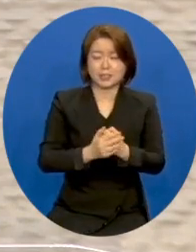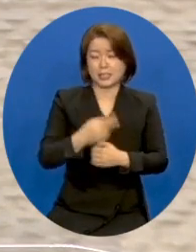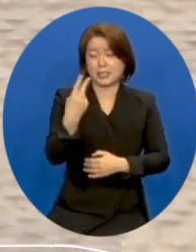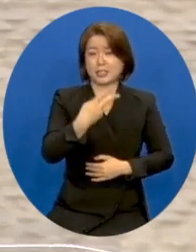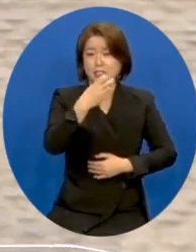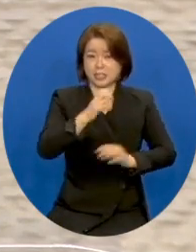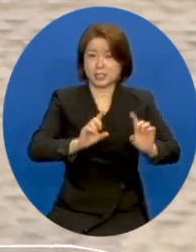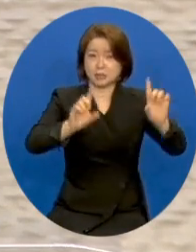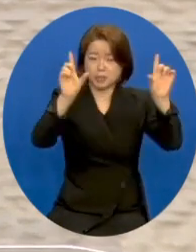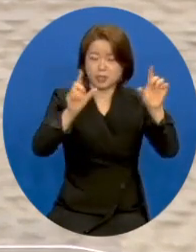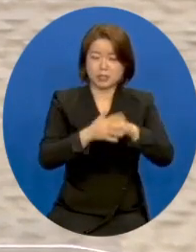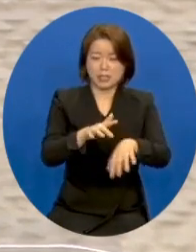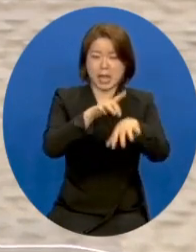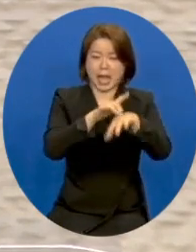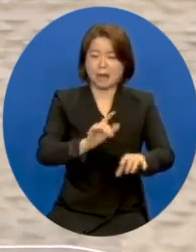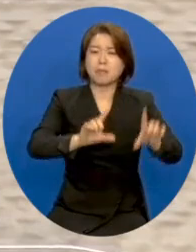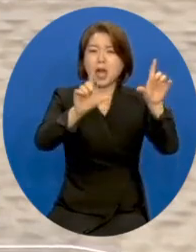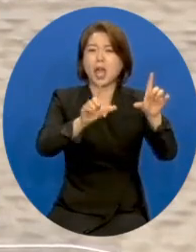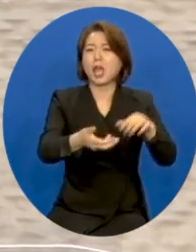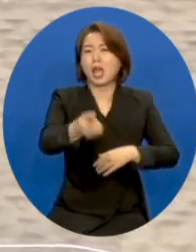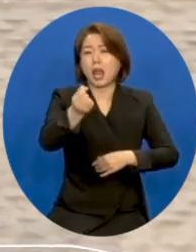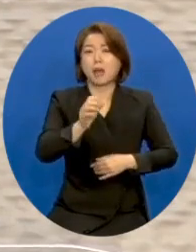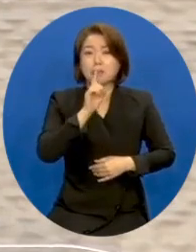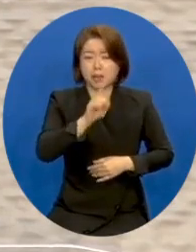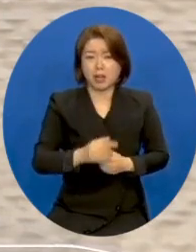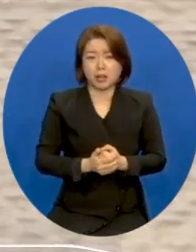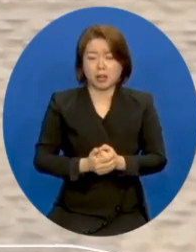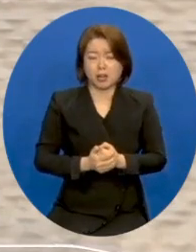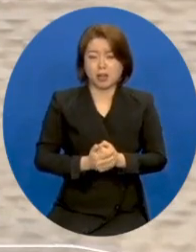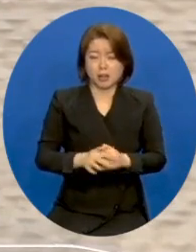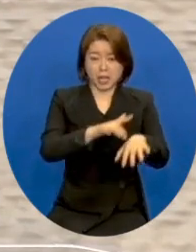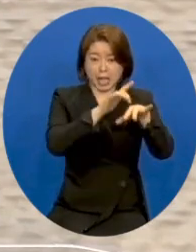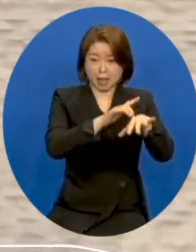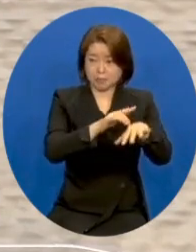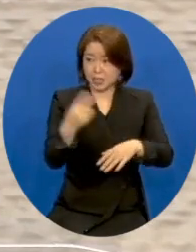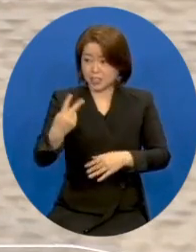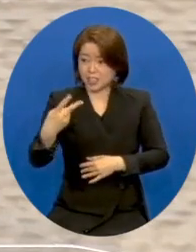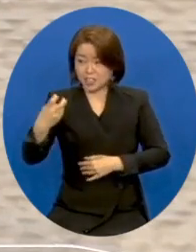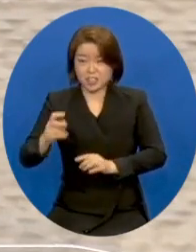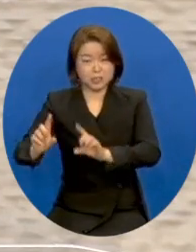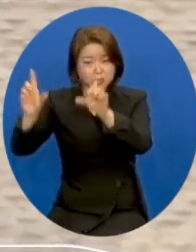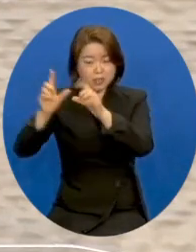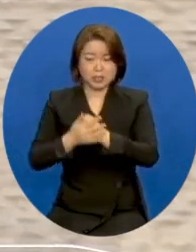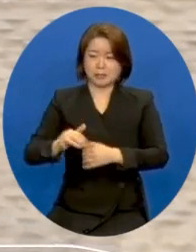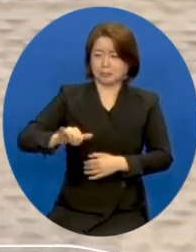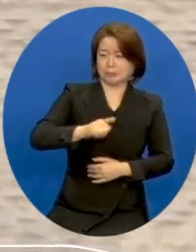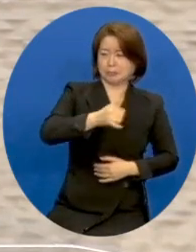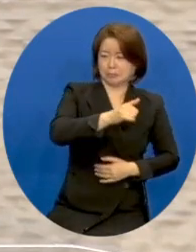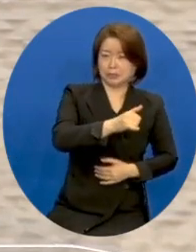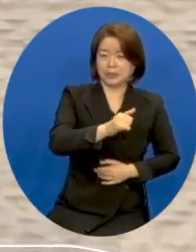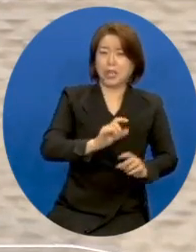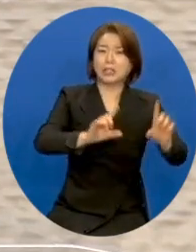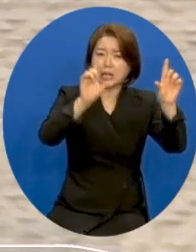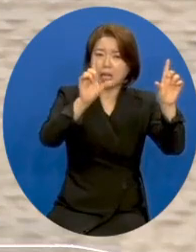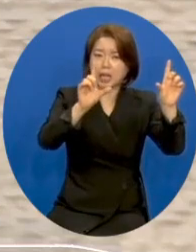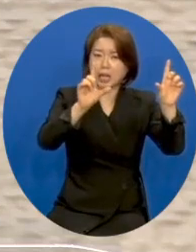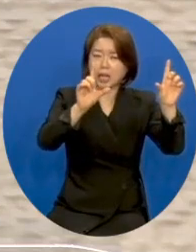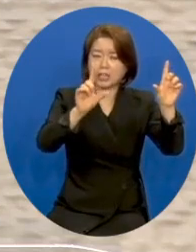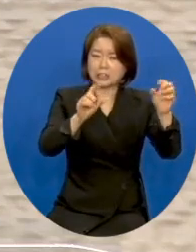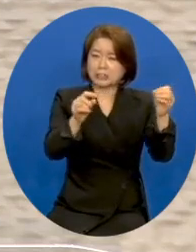2020년은 악마의 해라는 겁니다. 악마와 2020년이 데이트하는 해.